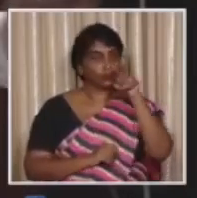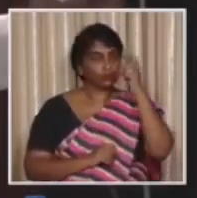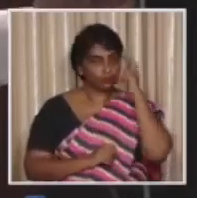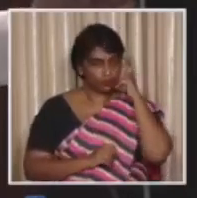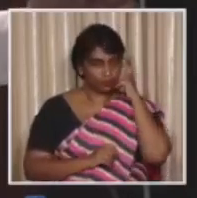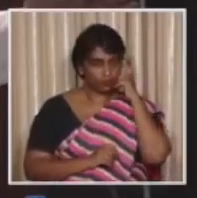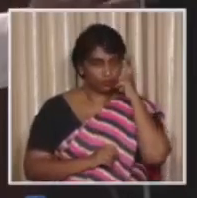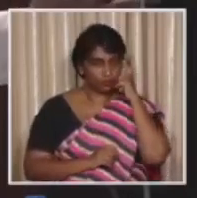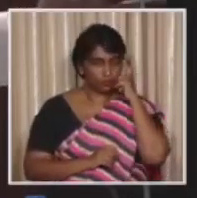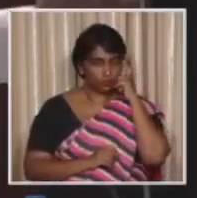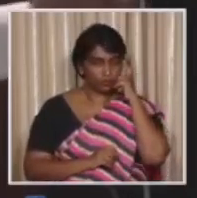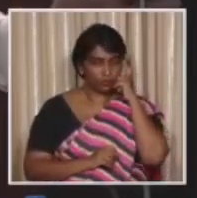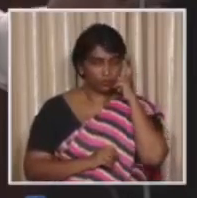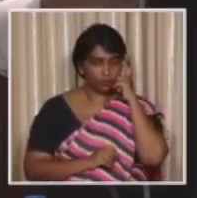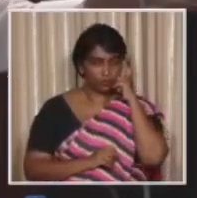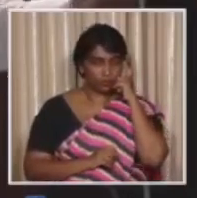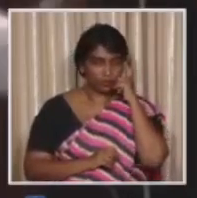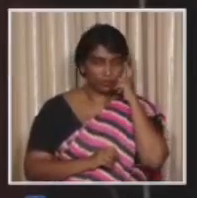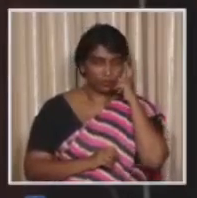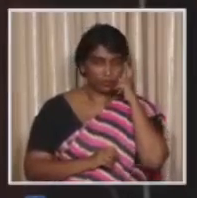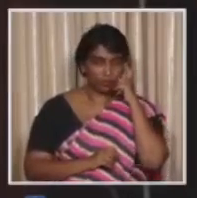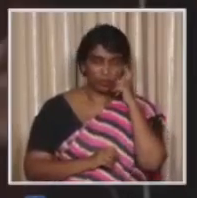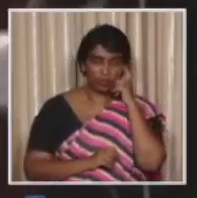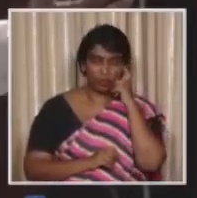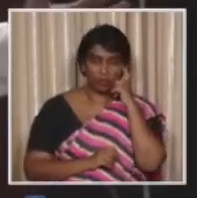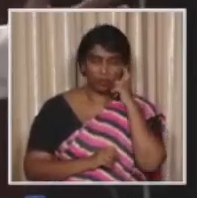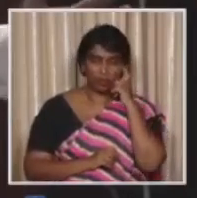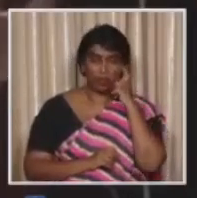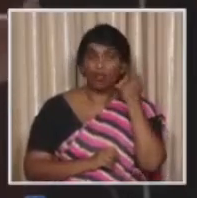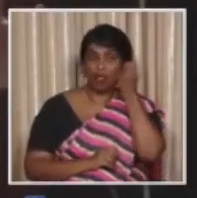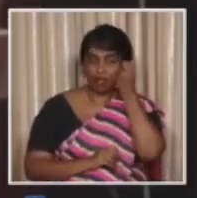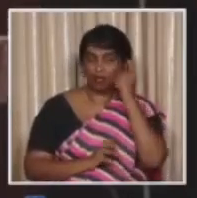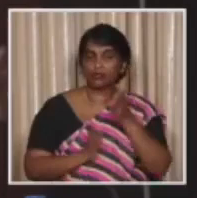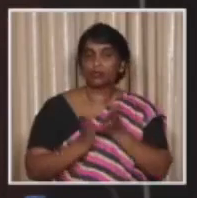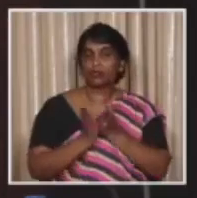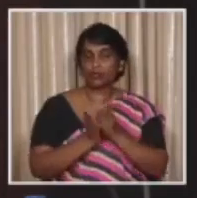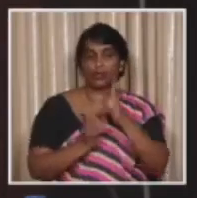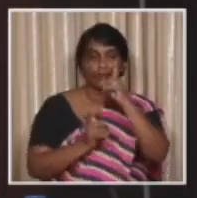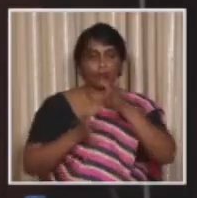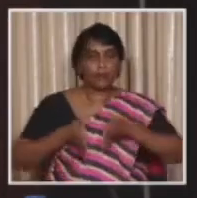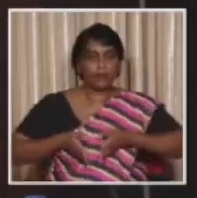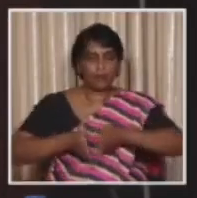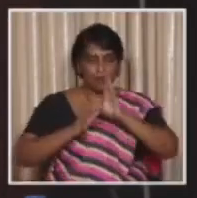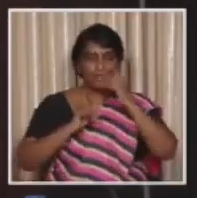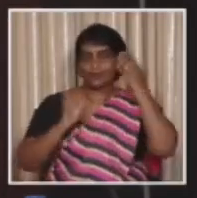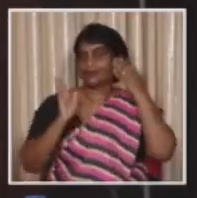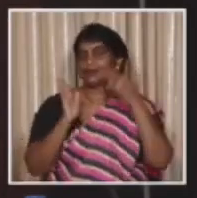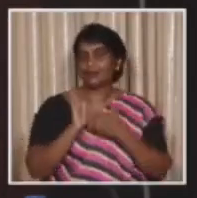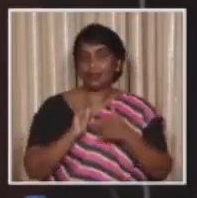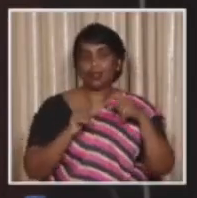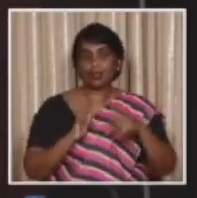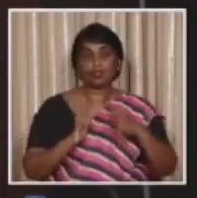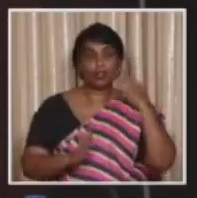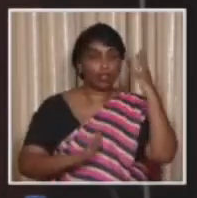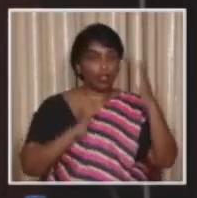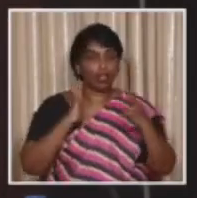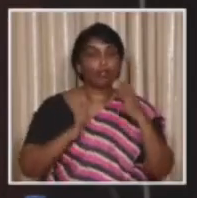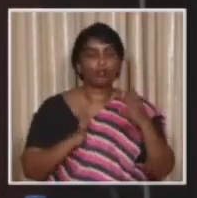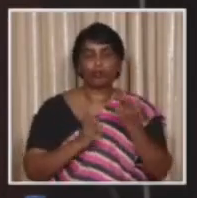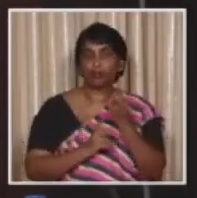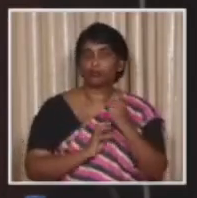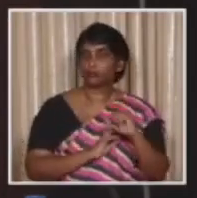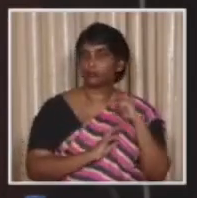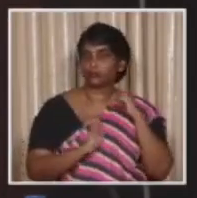දන්නවා වන් රෝඩ් වන් වන් බෙල්ට් කියන සංකල්පය එක තීරයක් එක මාවතක් කියන සංකල්පය අද ලෝකයේ දැවැන්තම